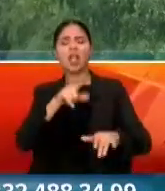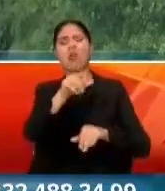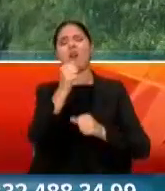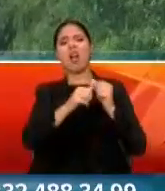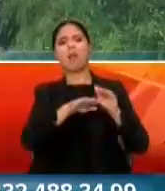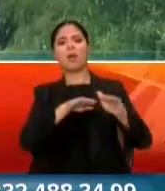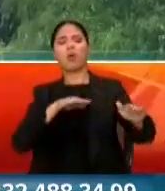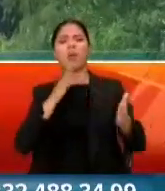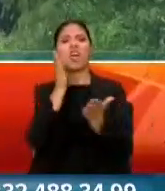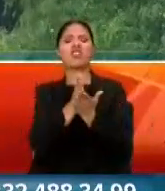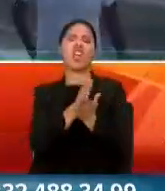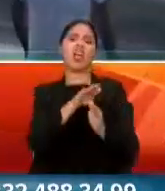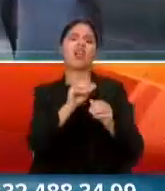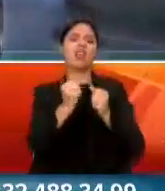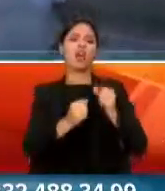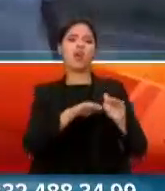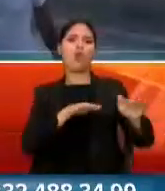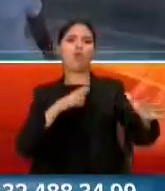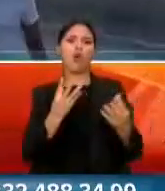konvoy cenaze konvoyu oldu.